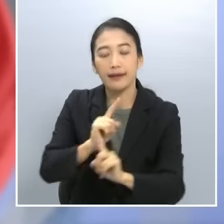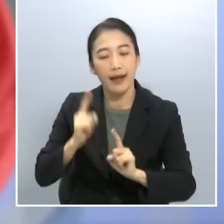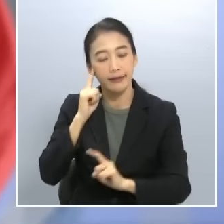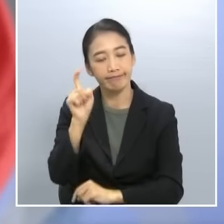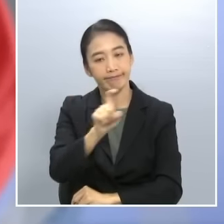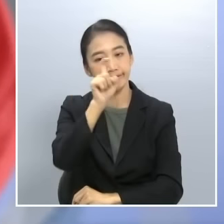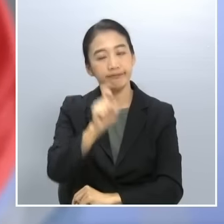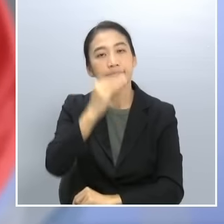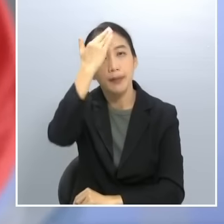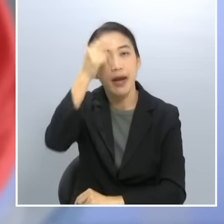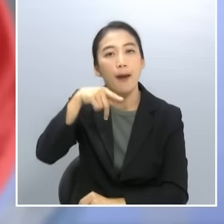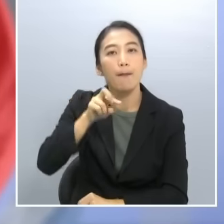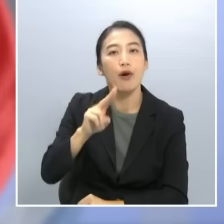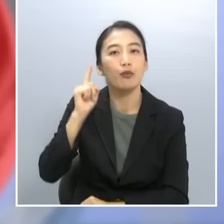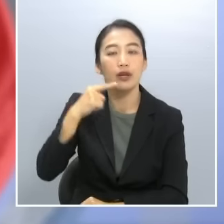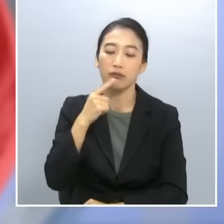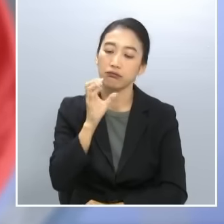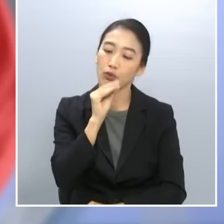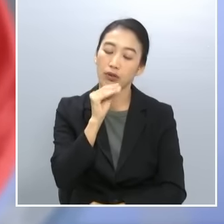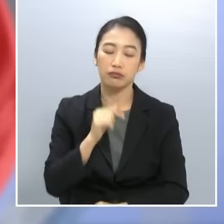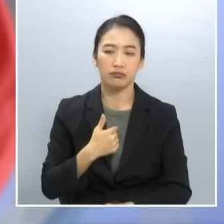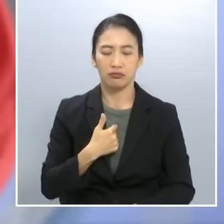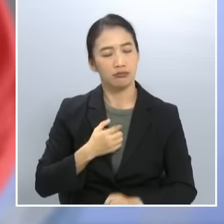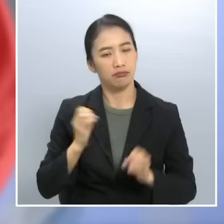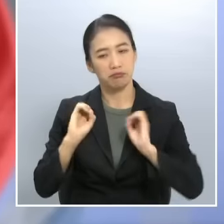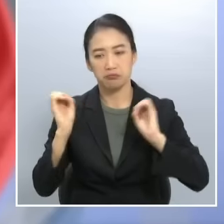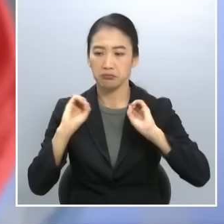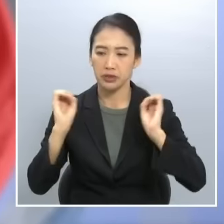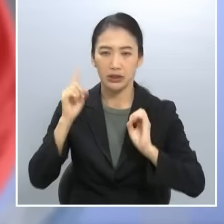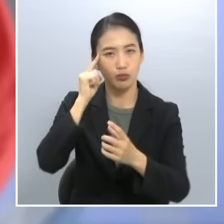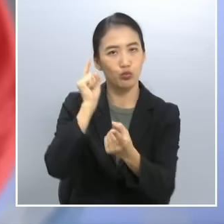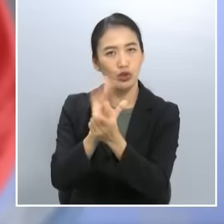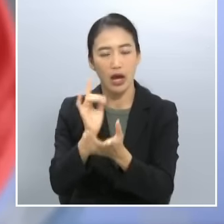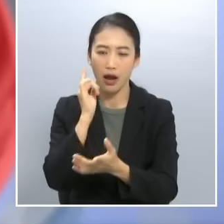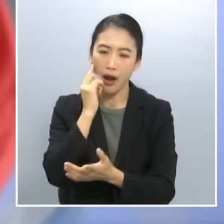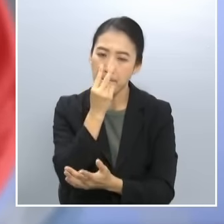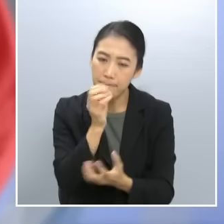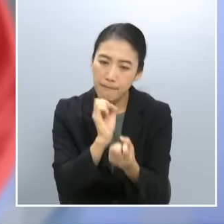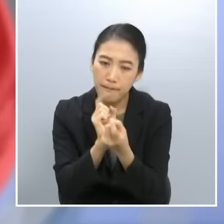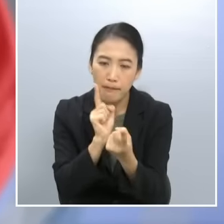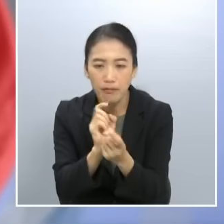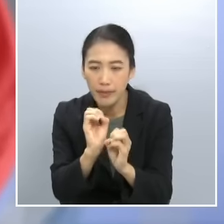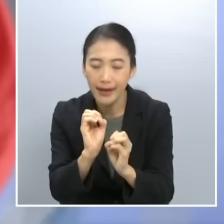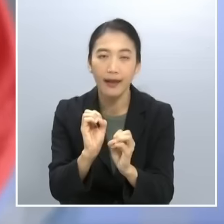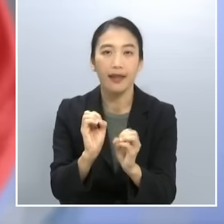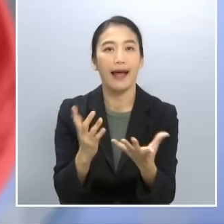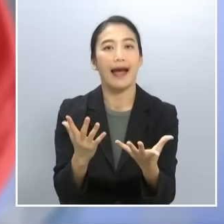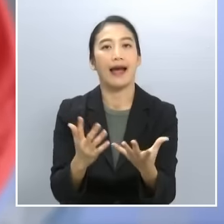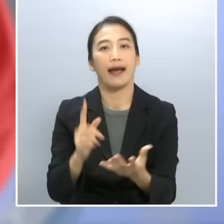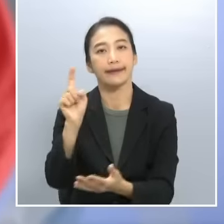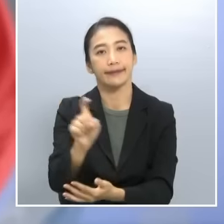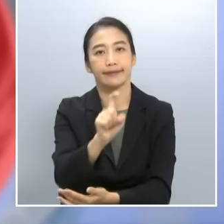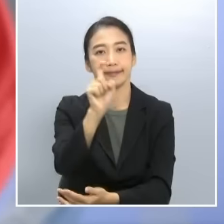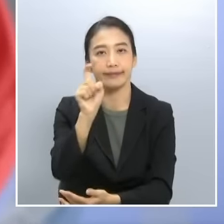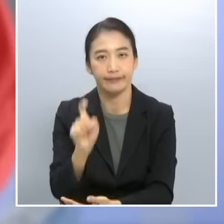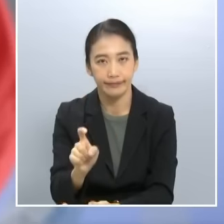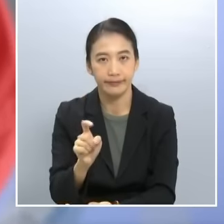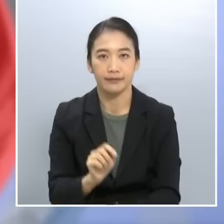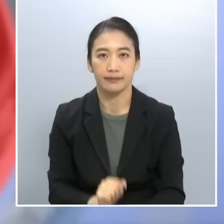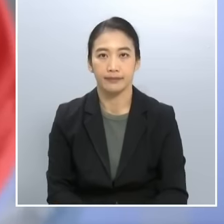ใหม่ยังบอกว่าพรก็น่าจะเคยนั่งรถสีแดงคันนี้ด้วยอืมเนี่ยนะ